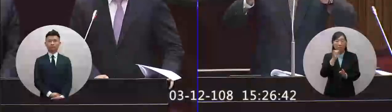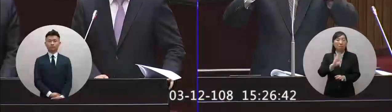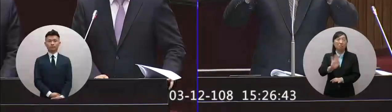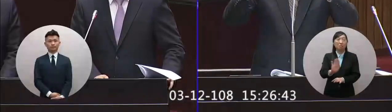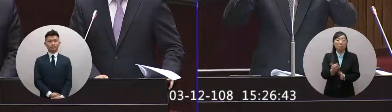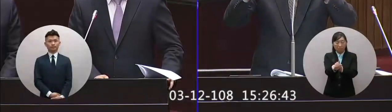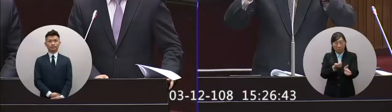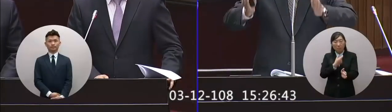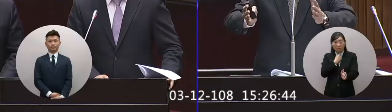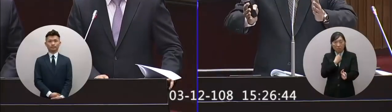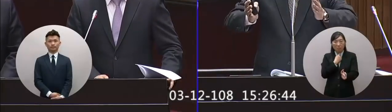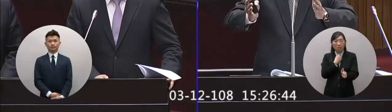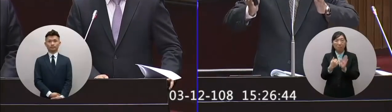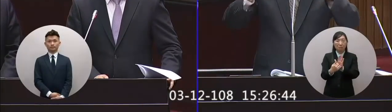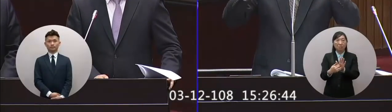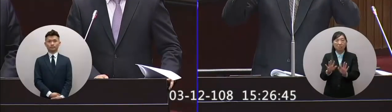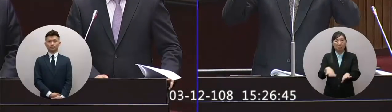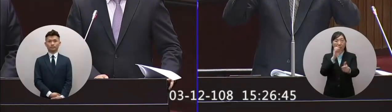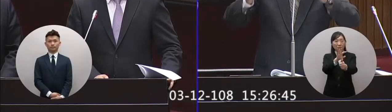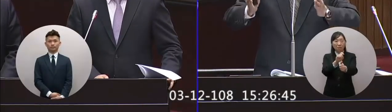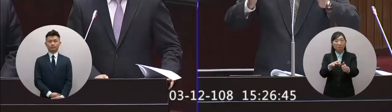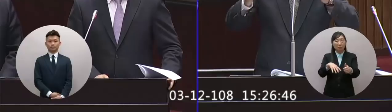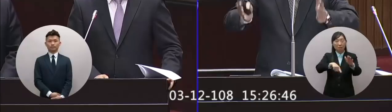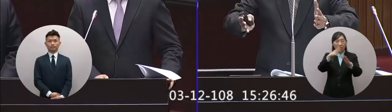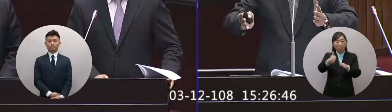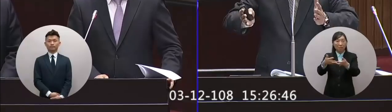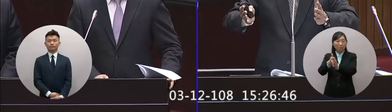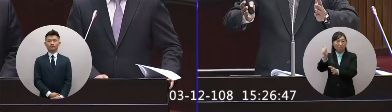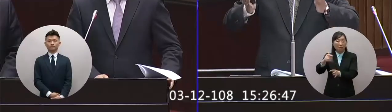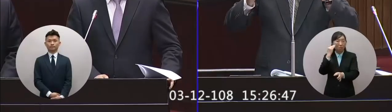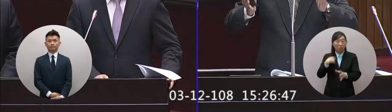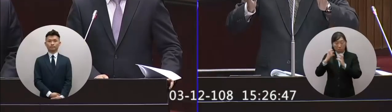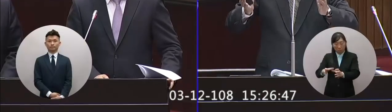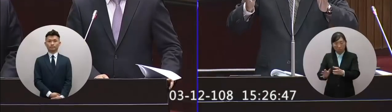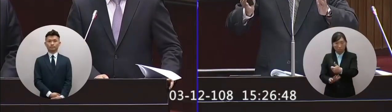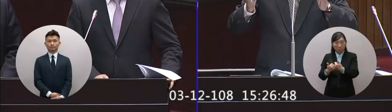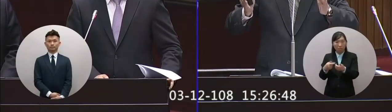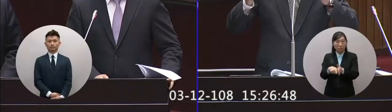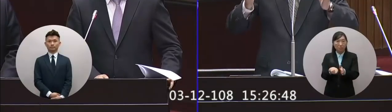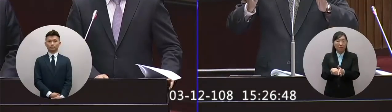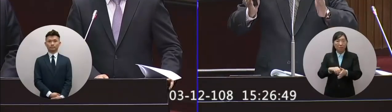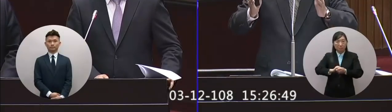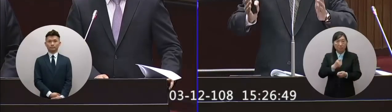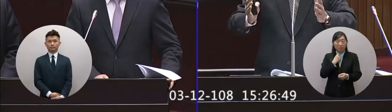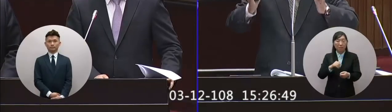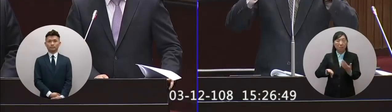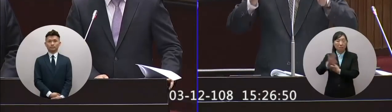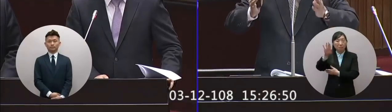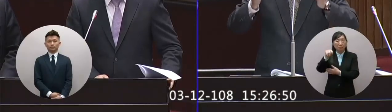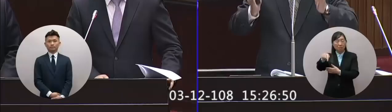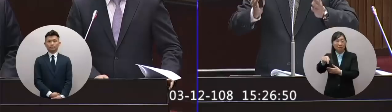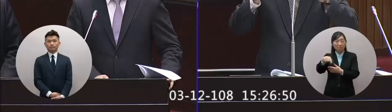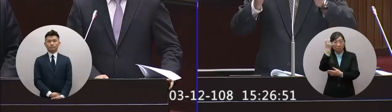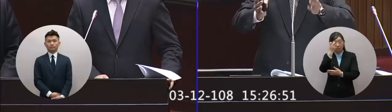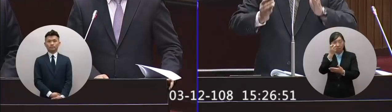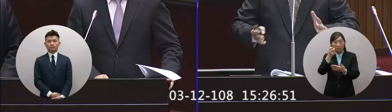长，提醒部长，我们如果要成立运安会的时候，一定要把这个外部稽核机制要